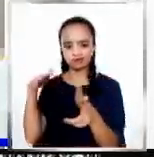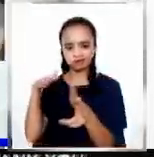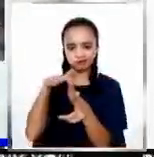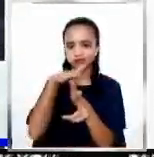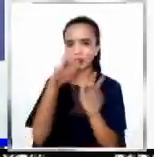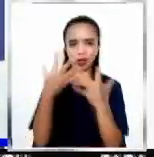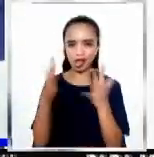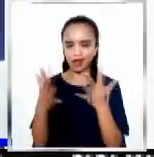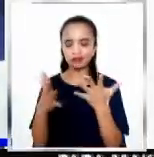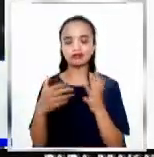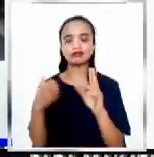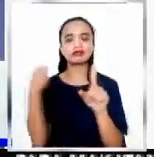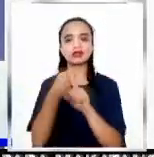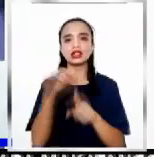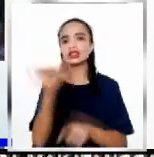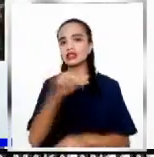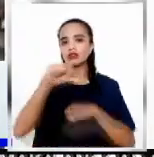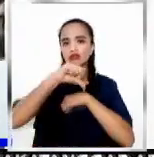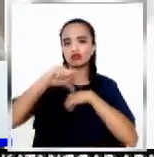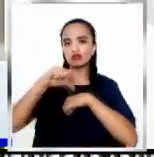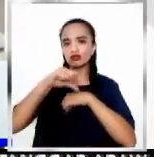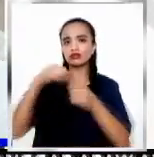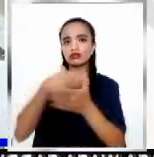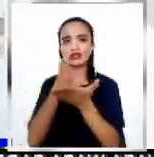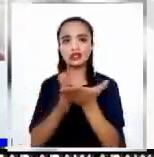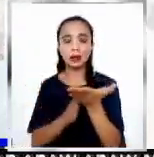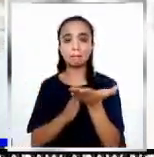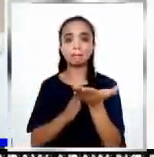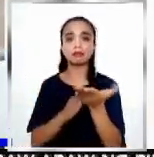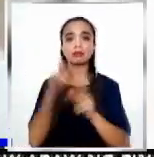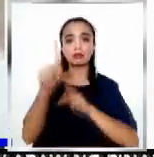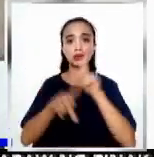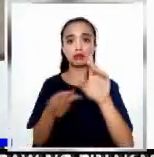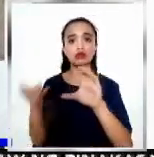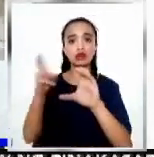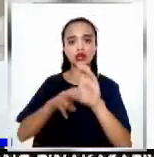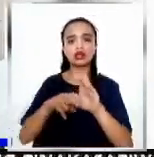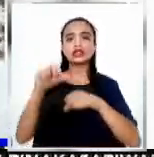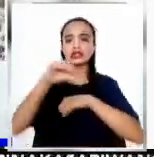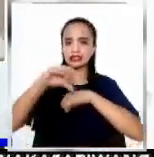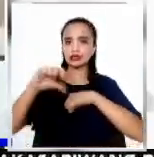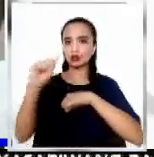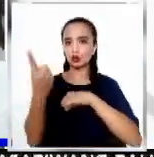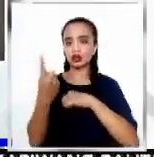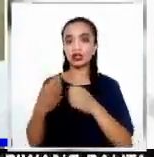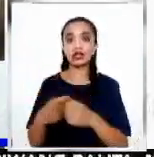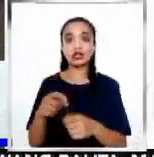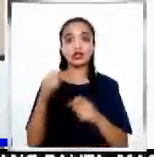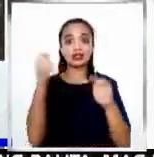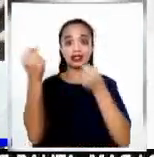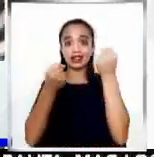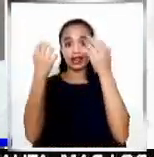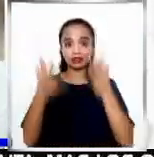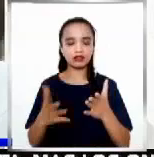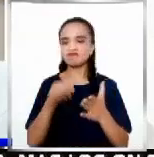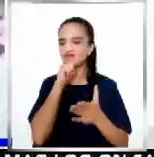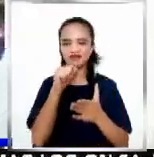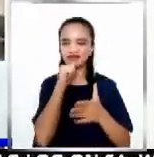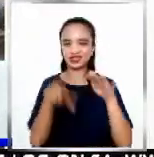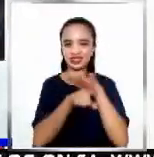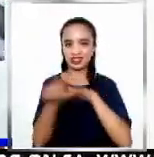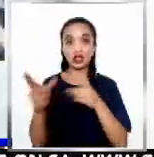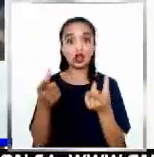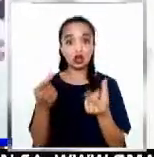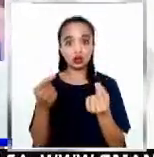din ang tinamo ng ilan sa mga pasahero nito. Hindi naman tumakas ang driver at agad nakipagtulungan sa mga otoridad. Wala ng preno yung